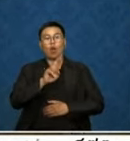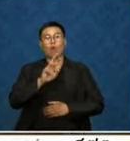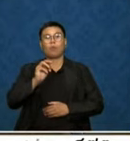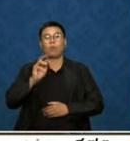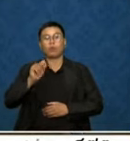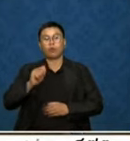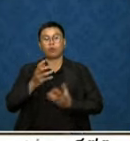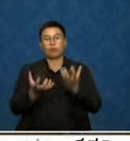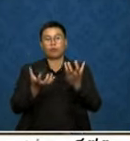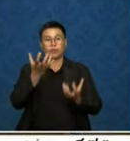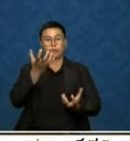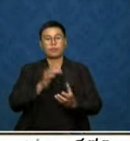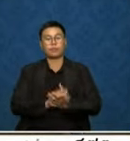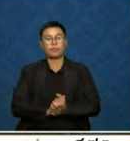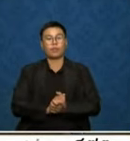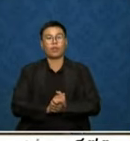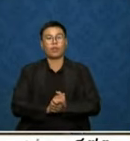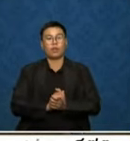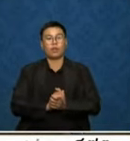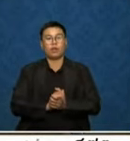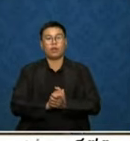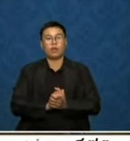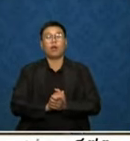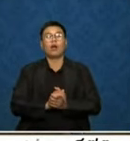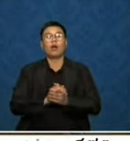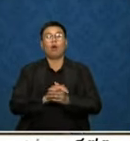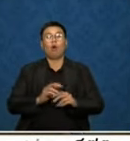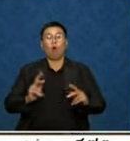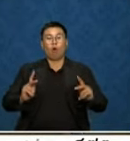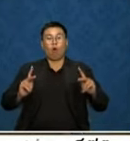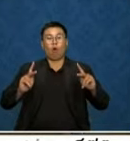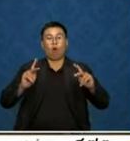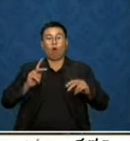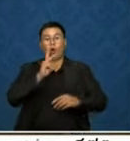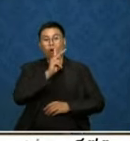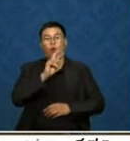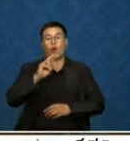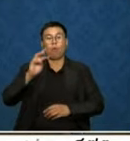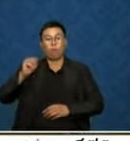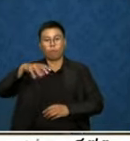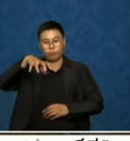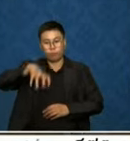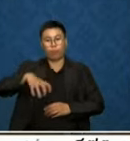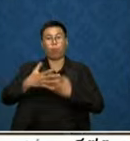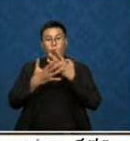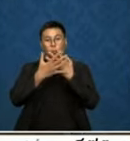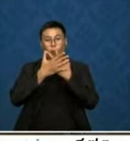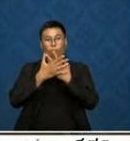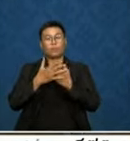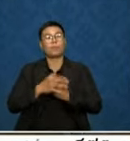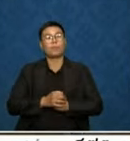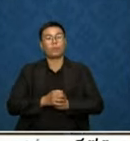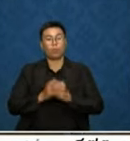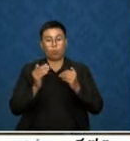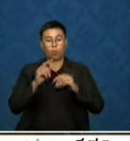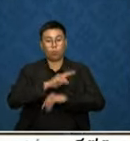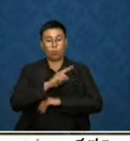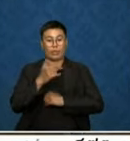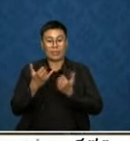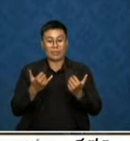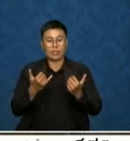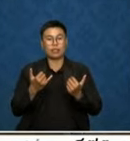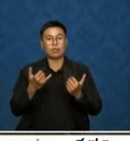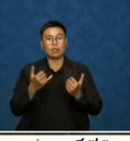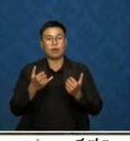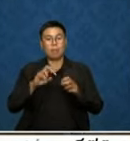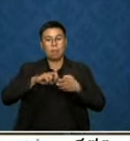ทรวงยุติธรรมนะครับกรมราชทัณฑ์ท่านประธานวันนี้นะครับผู้ที่ต้องหาค